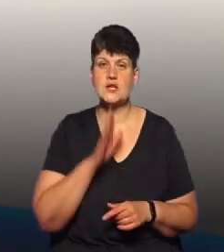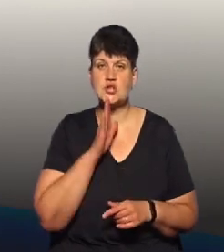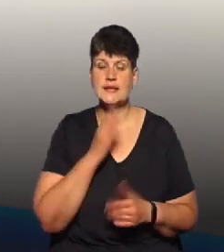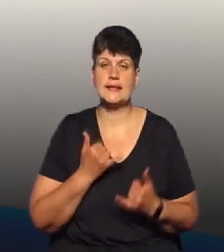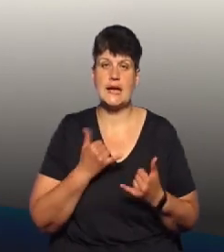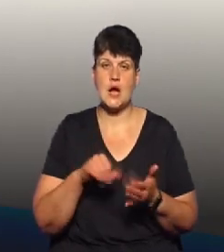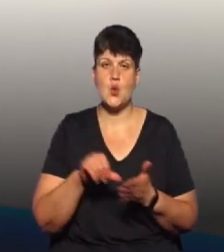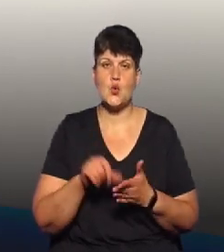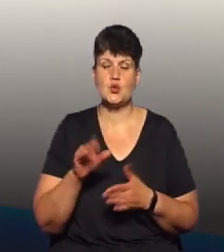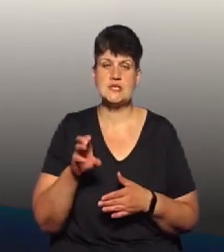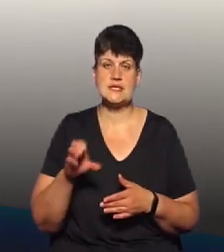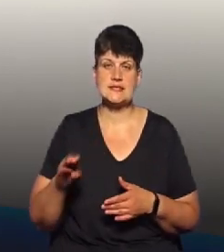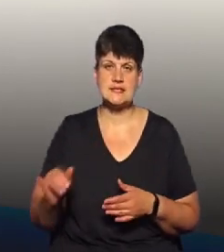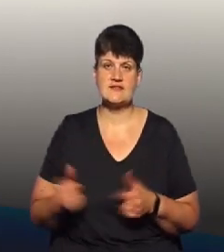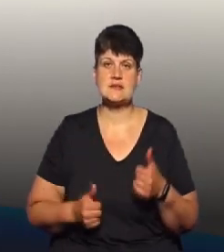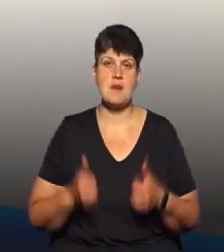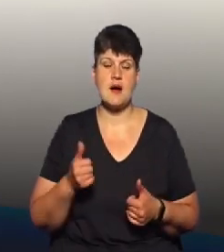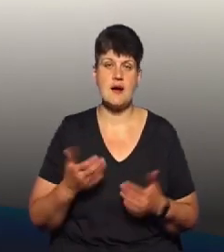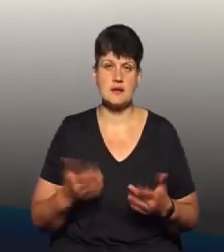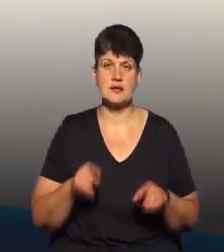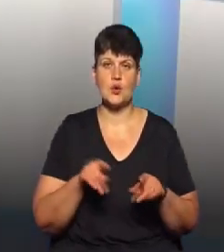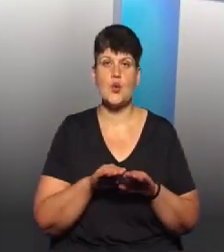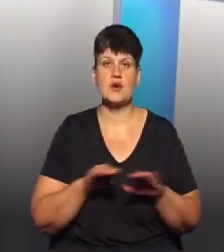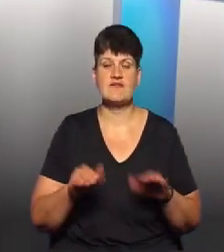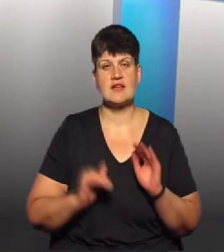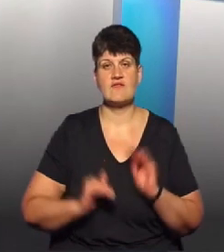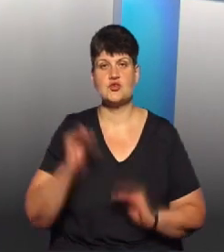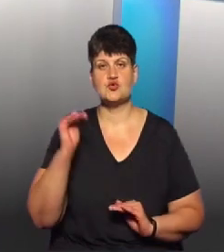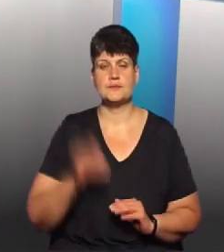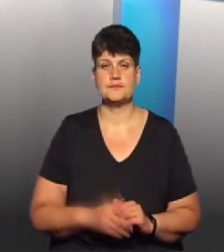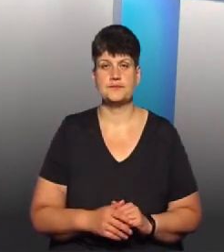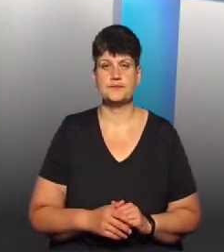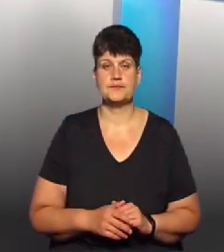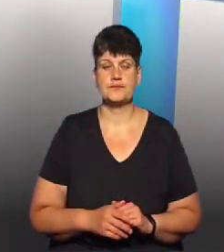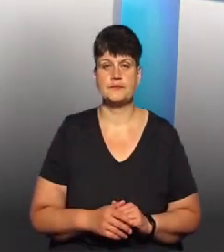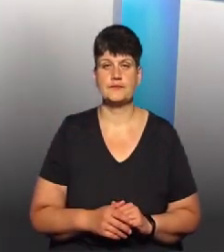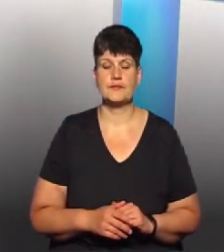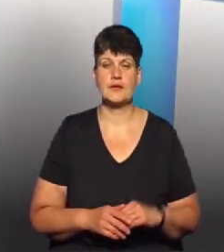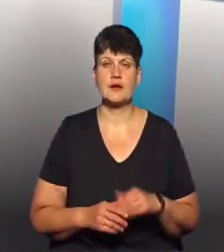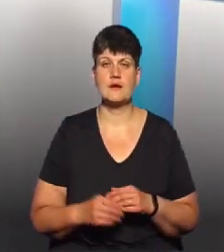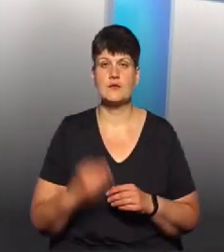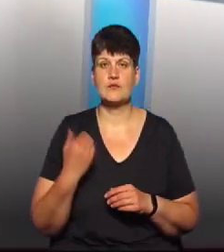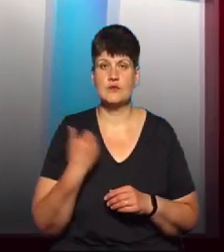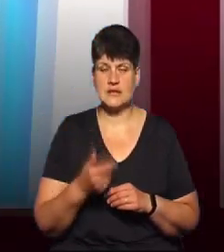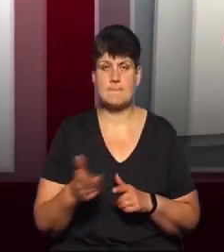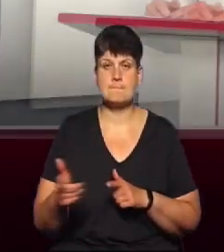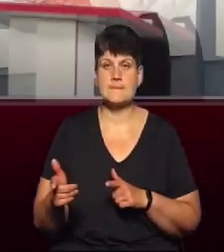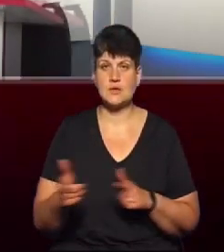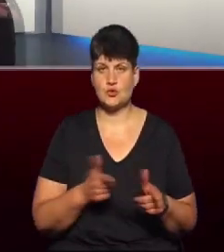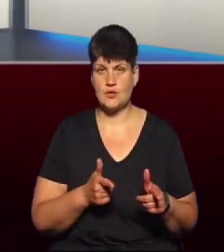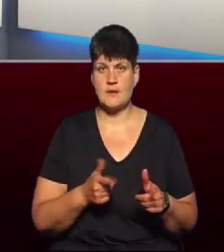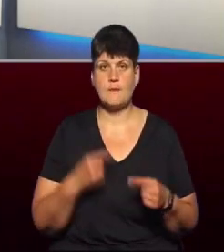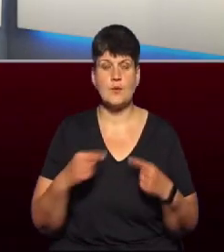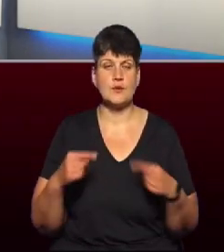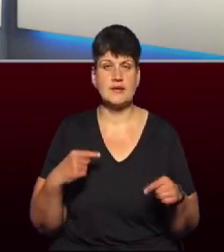в змаганнях такого рівня і вищого? Ну, на Ю-16 вони підготовлені, бо інакше б ми не дійшли